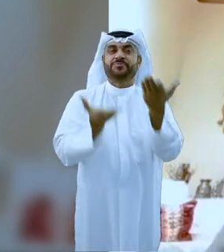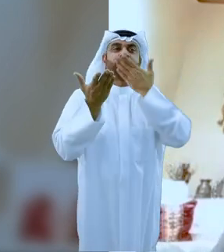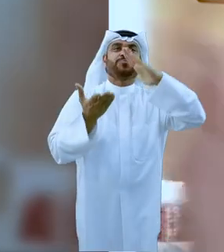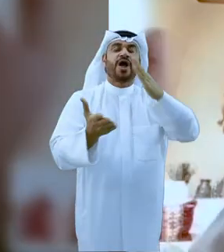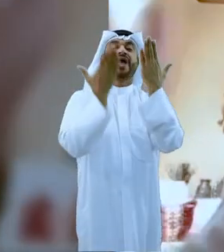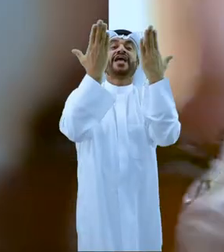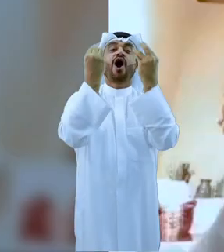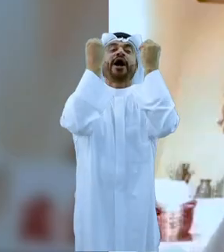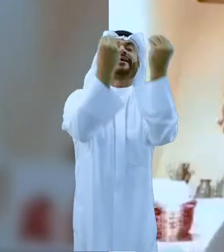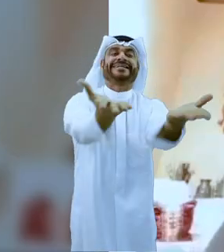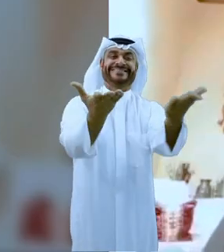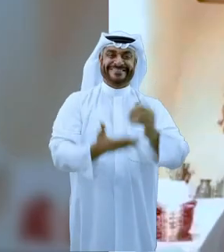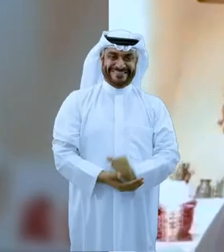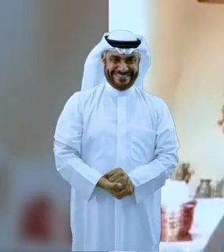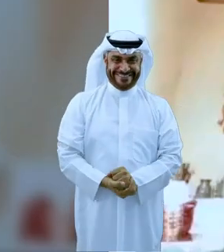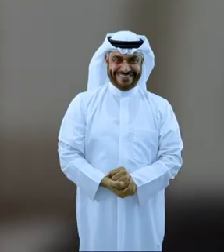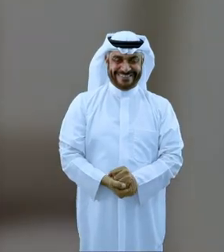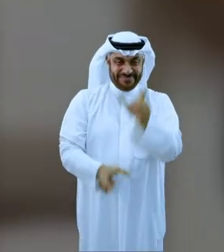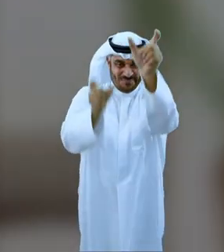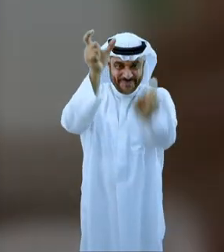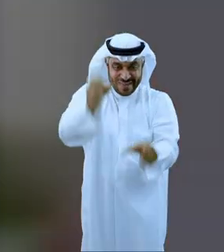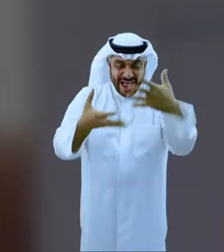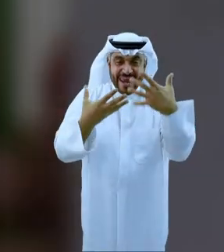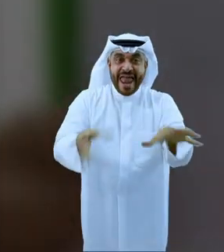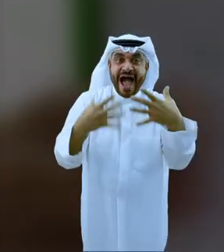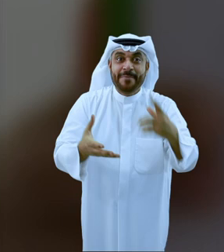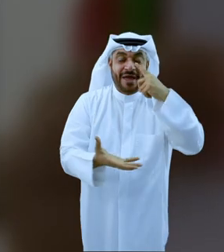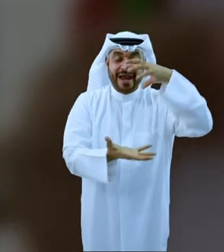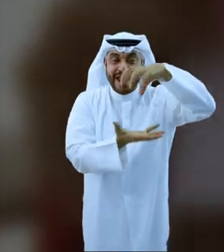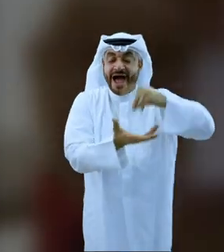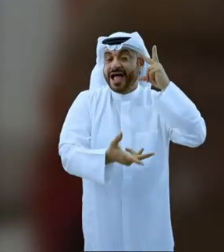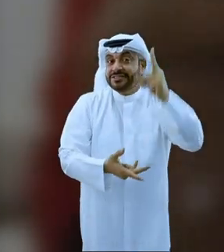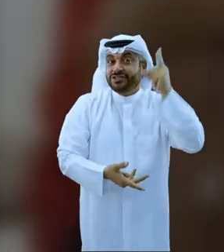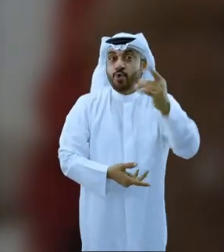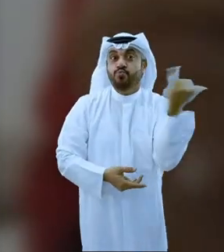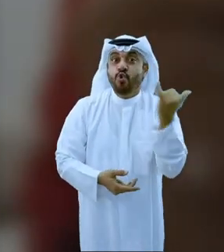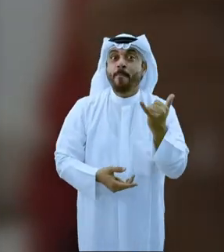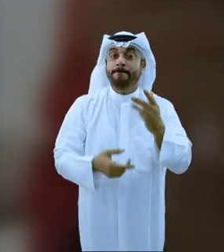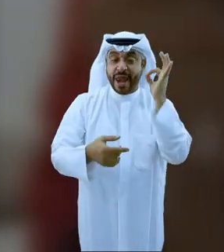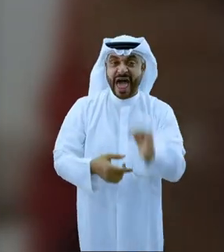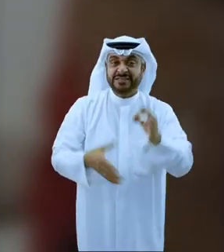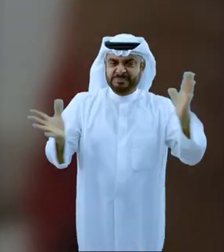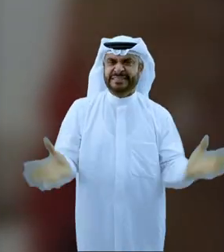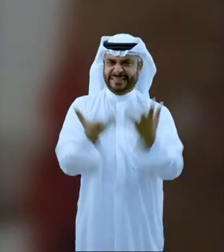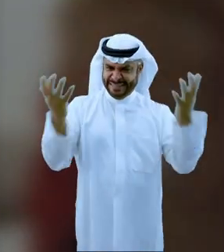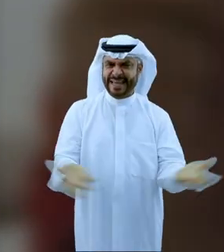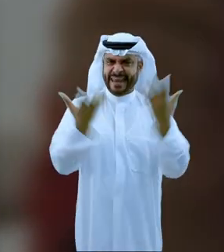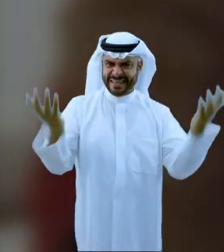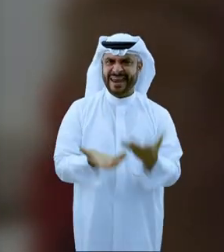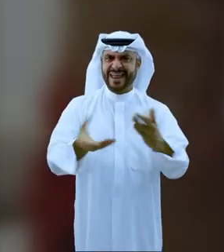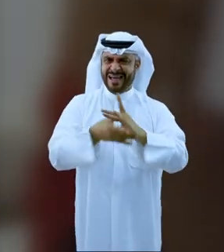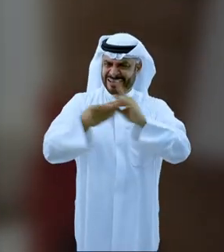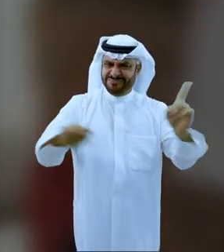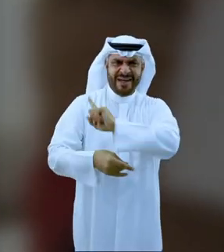مدينة أتعلمكم كلكم. لاعبين نادي الطموح الرياضي بحاجة دائمة للتحفيز والتشجيع